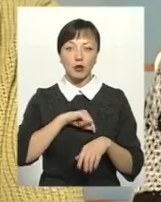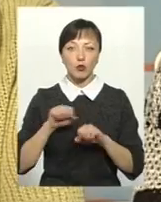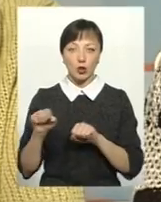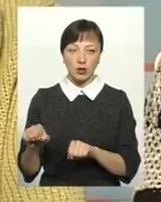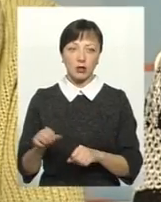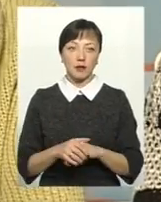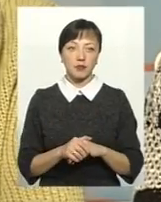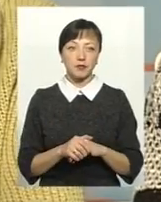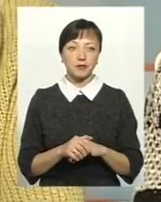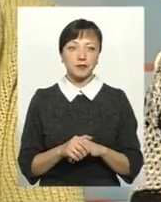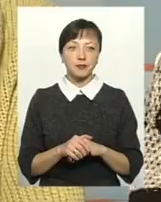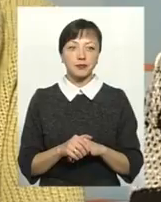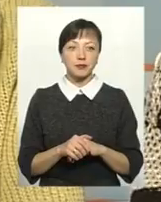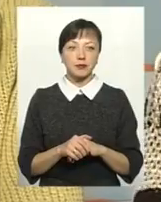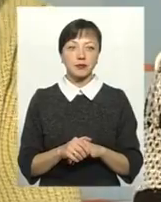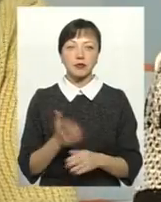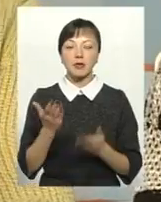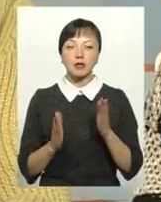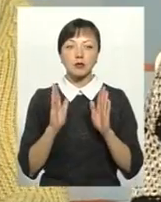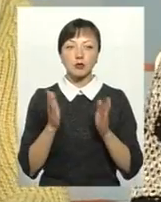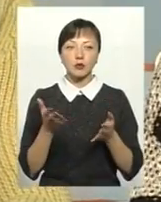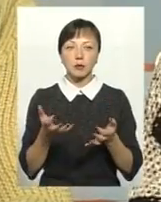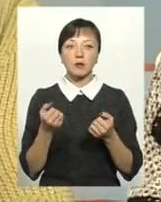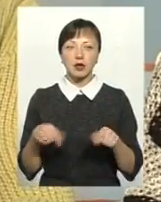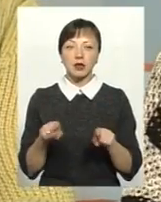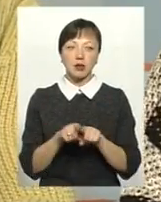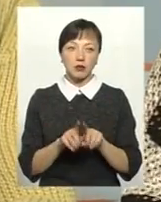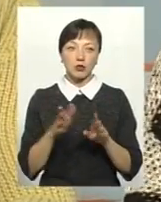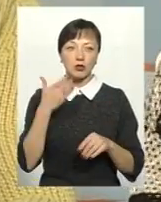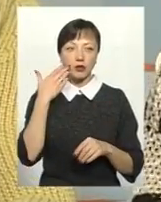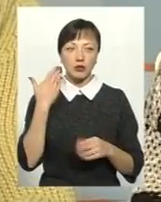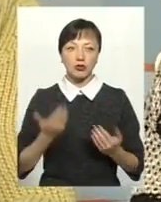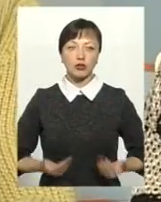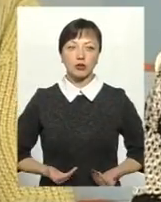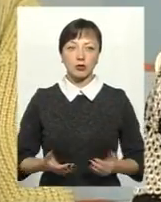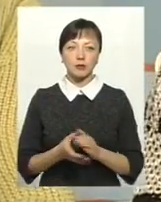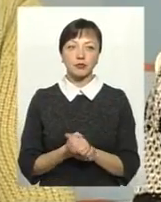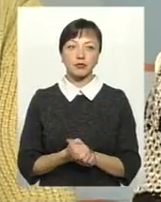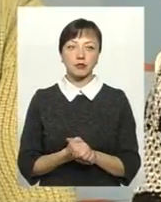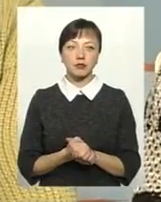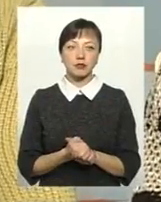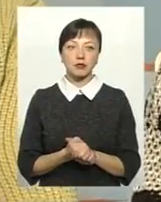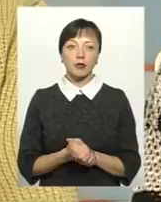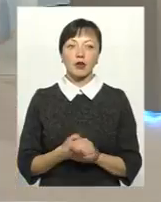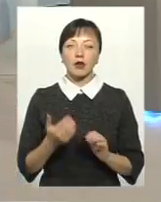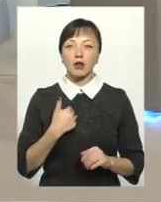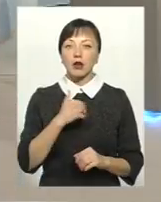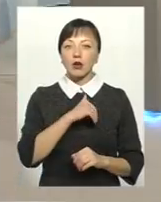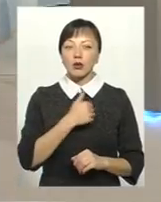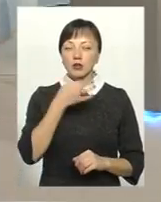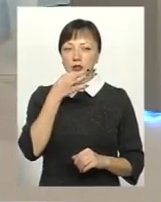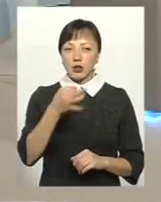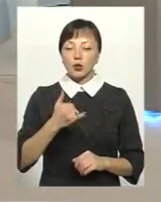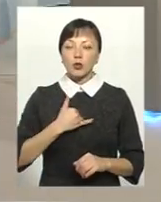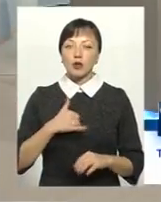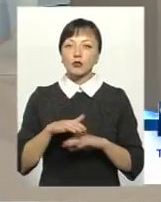иммунитет. Ну, если мы будем їх приймати, їм, звісно ж, буде легше жити. Я хочу зауважити, що дійсно в нашому